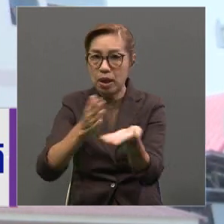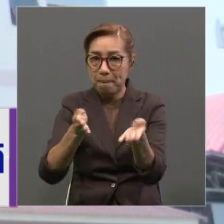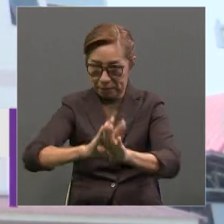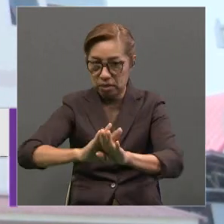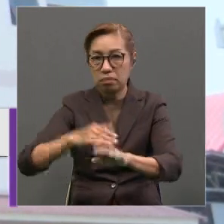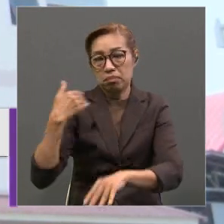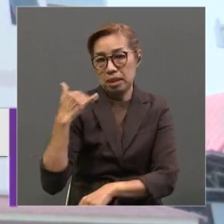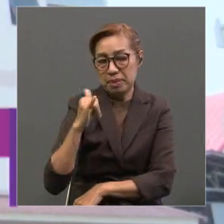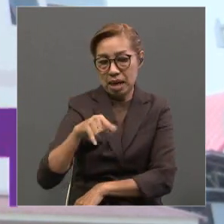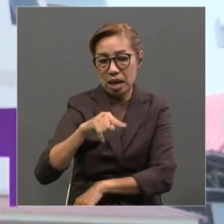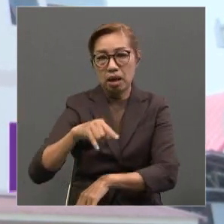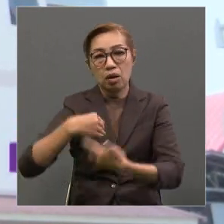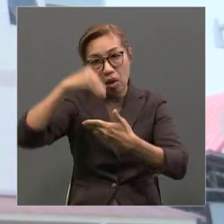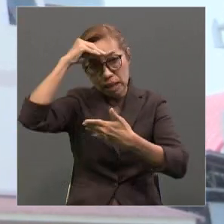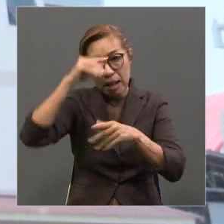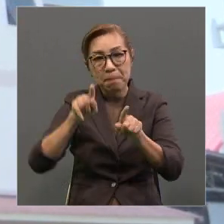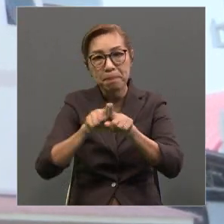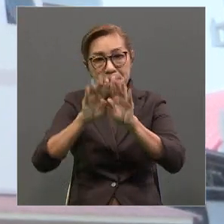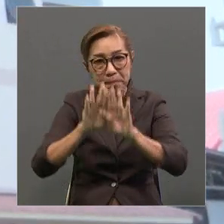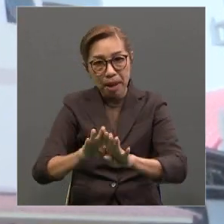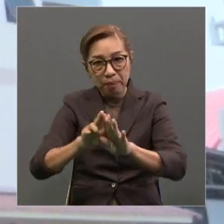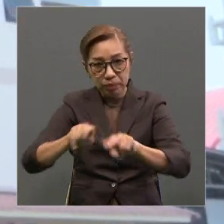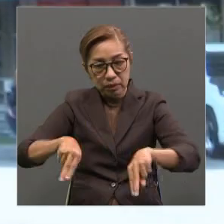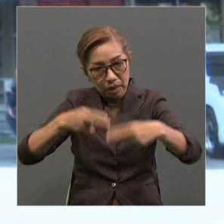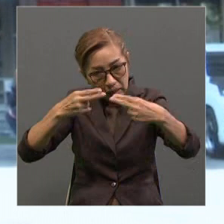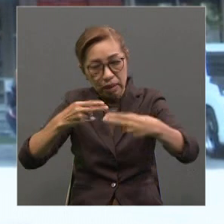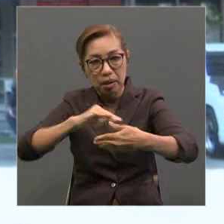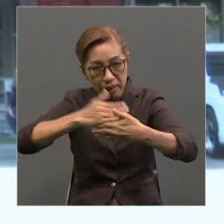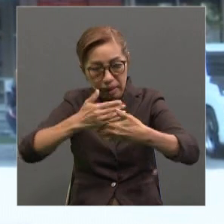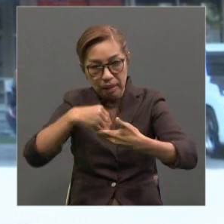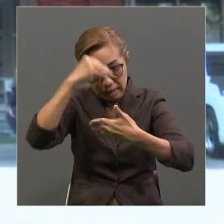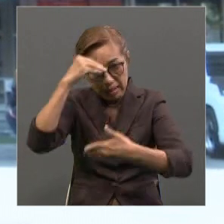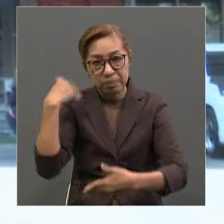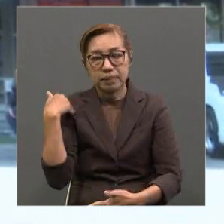ชั่วคราวและจัดการเรียนการสอนแบบออนไลน์แทนครับ